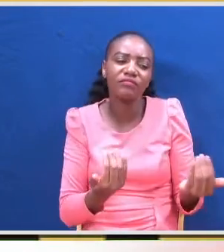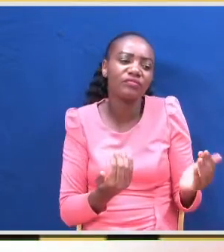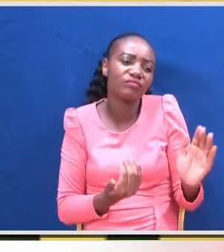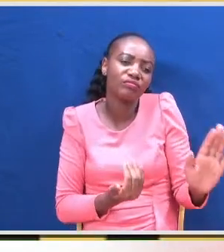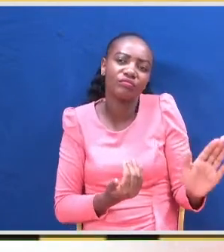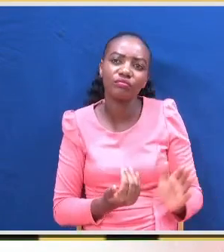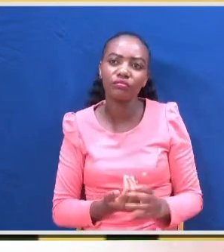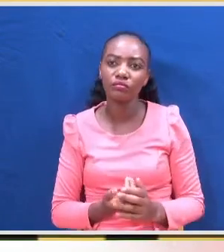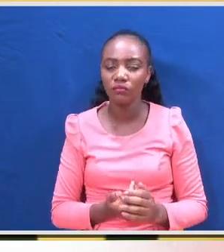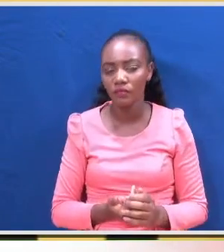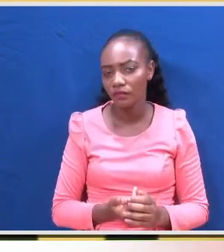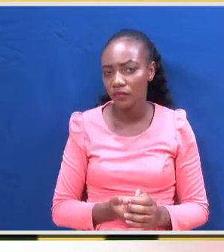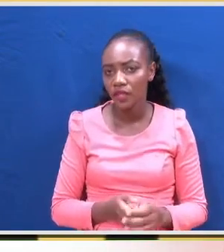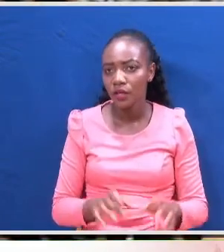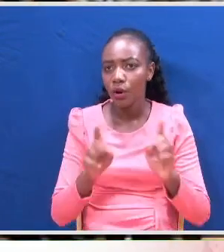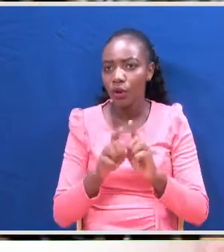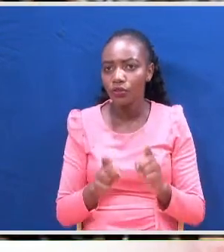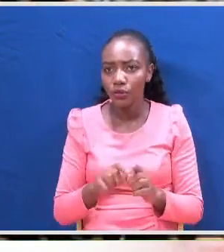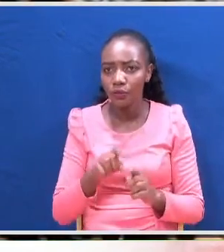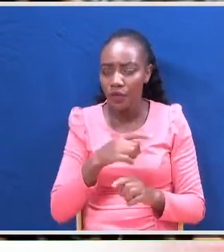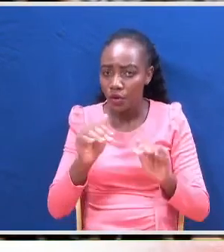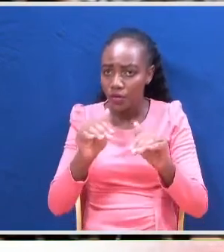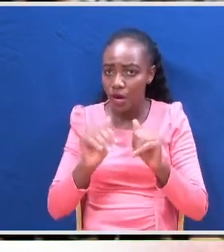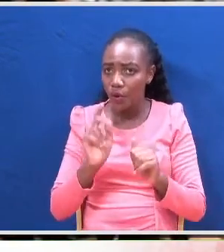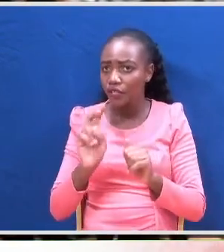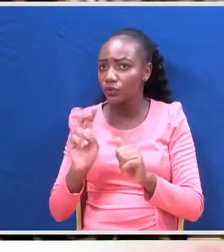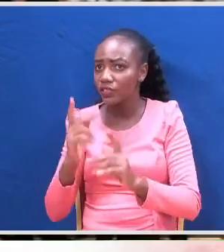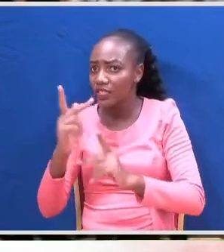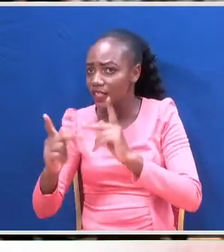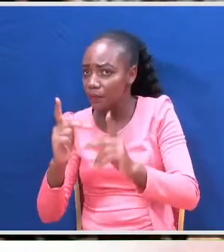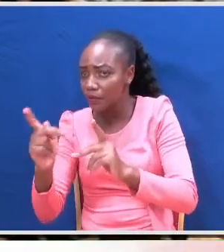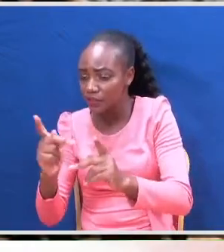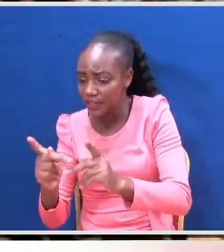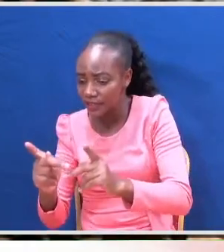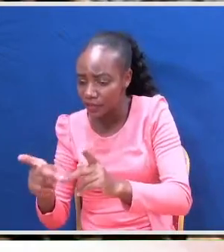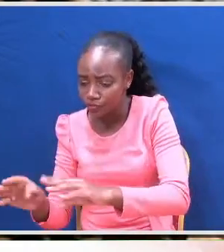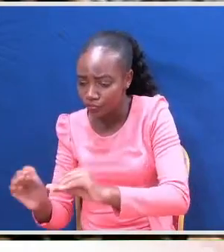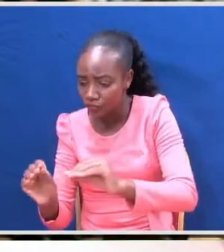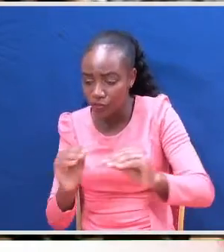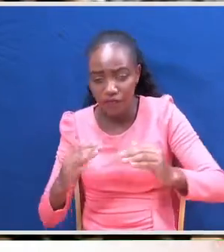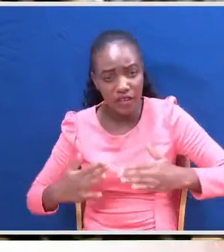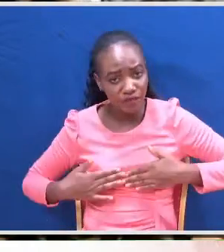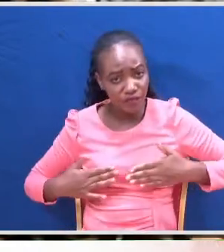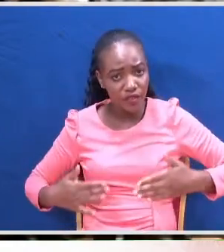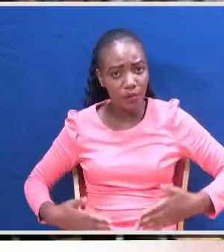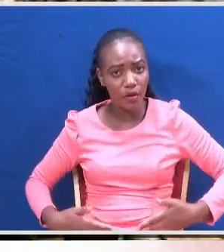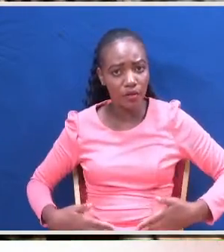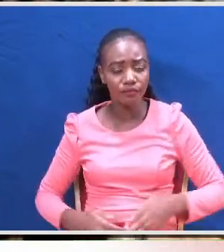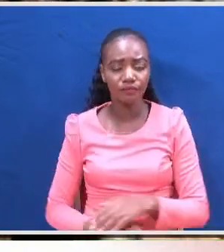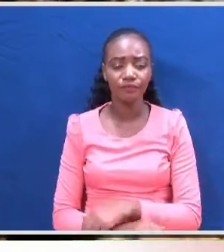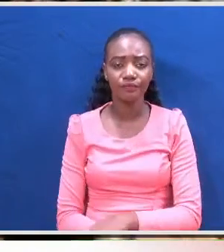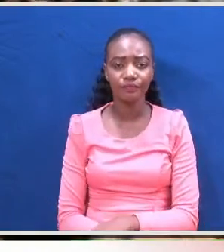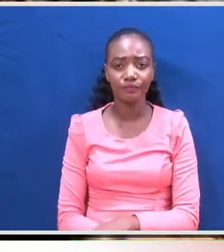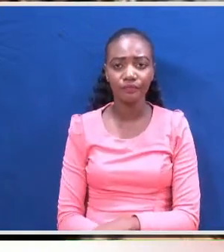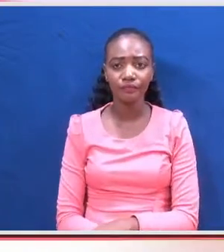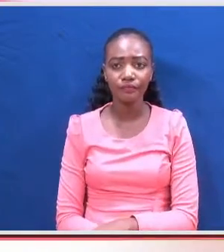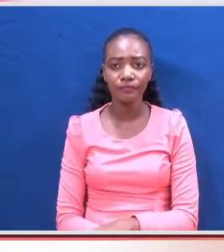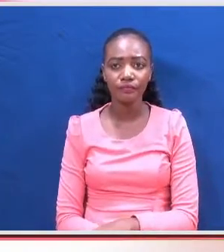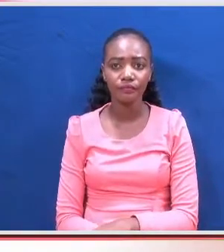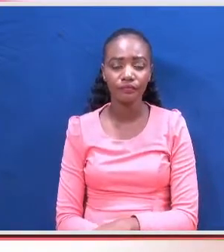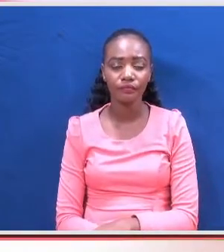ni kuona jinsi zoezi nzima la kufukua mwili huo litaendeshwa. Daniel Masiza,